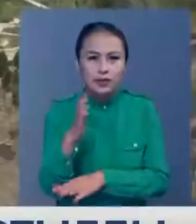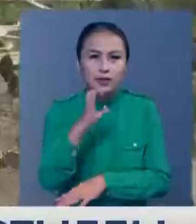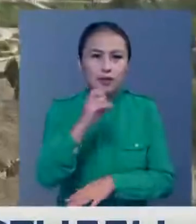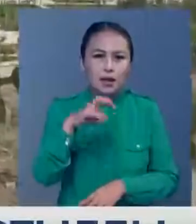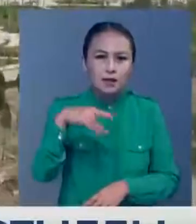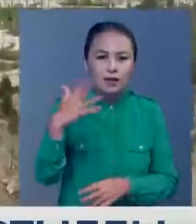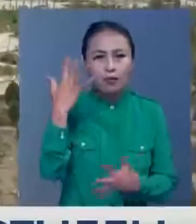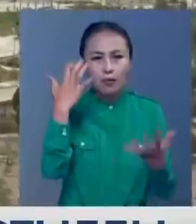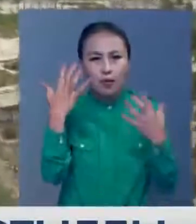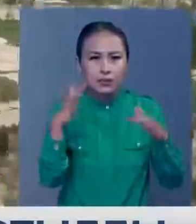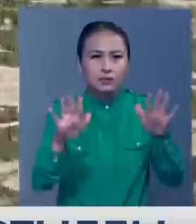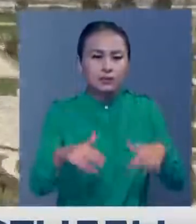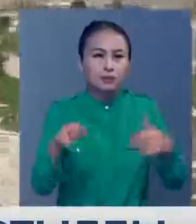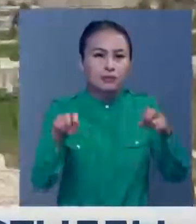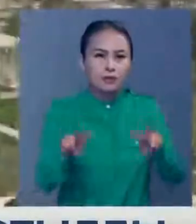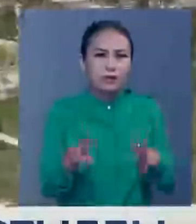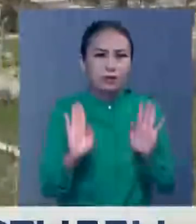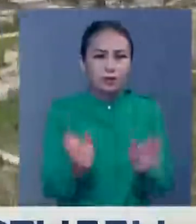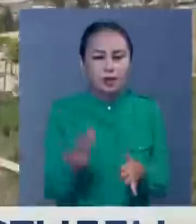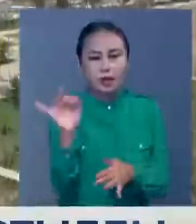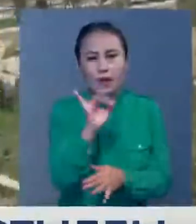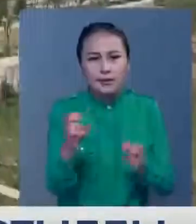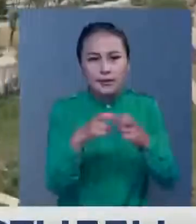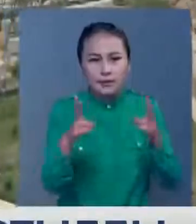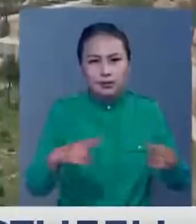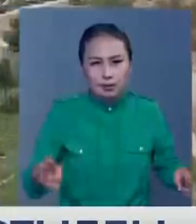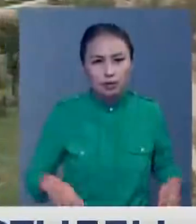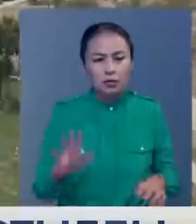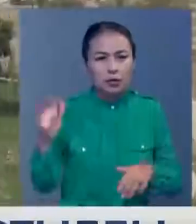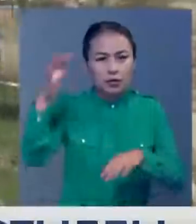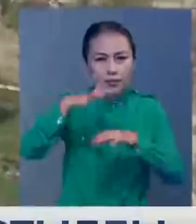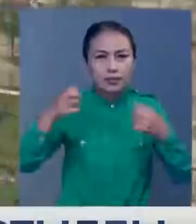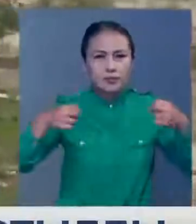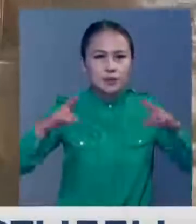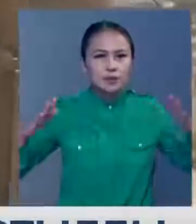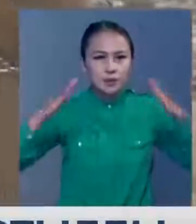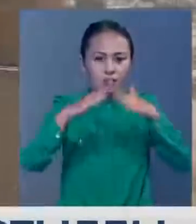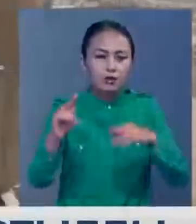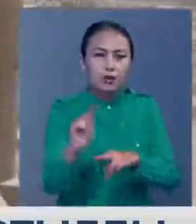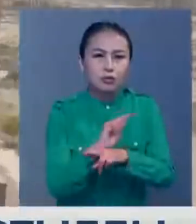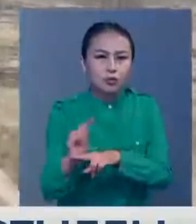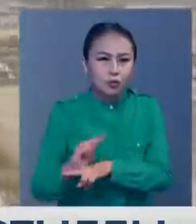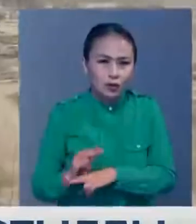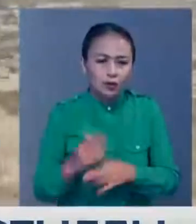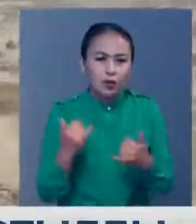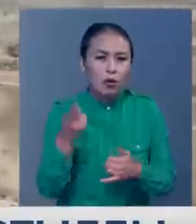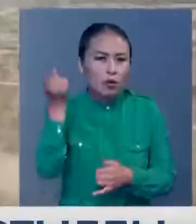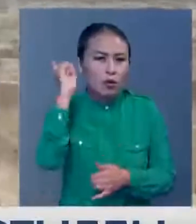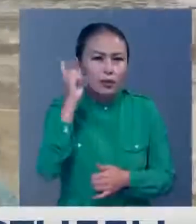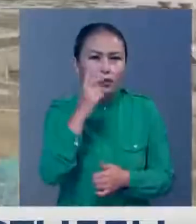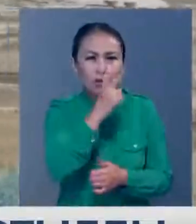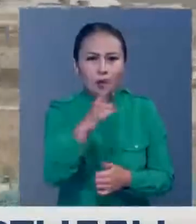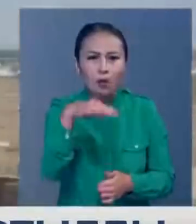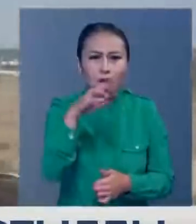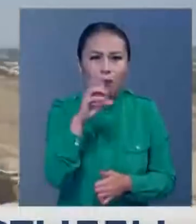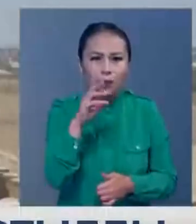бау-бақшалы селфи аймақ жасақталады. Тарихи нысанның тақия қақпас аумағында қазба жұмыстар жүргізіліп жатыр. Көпшілік орта ғасырлық күлтөбе